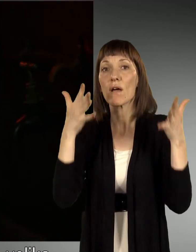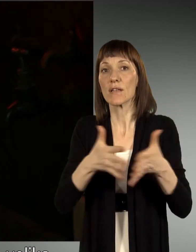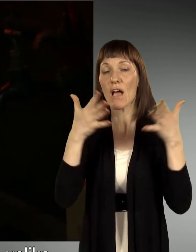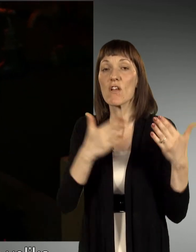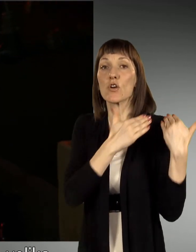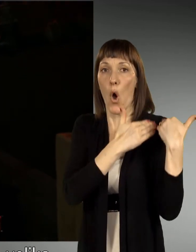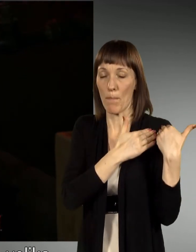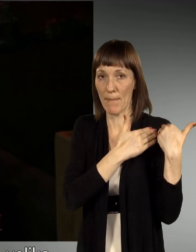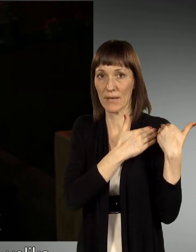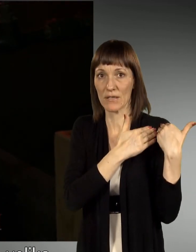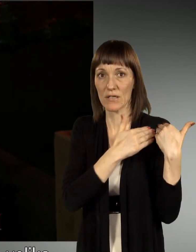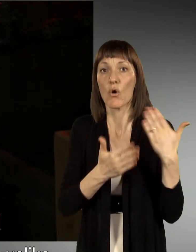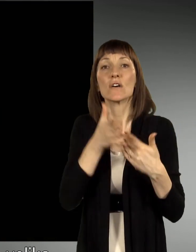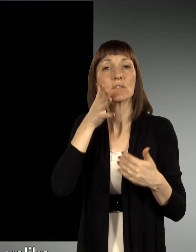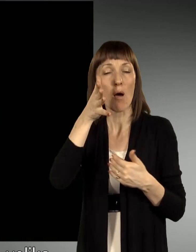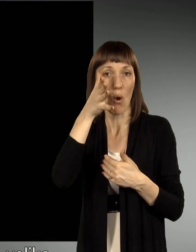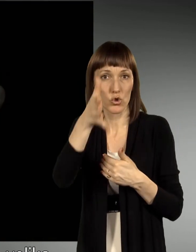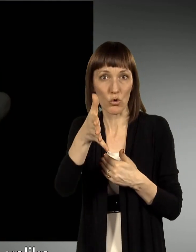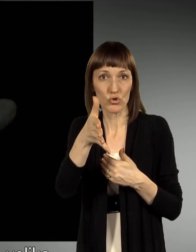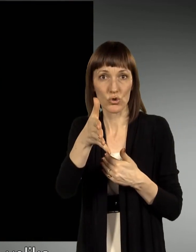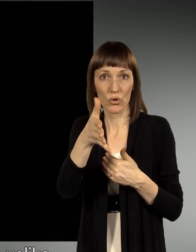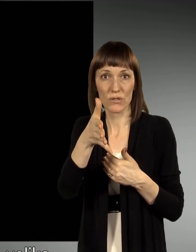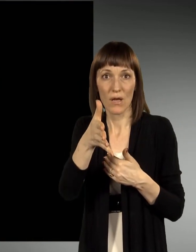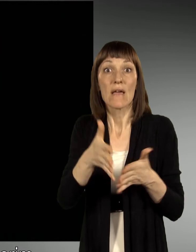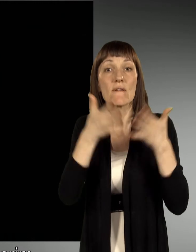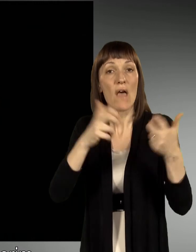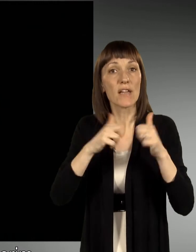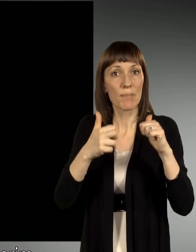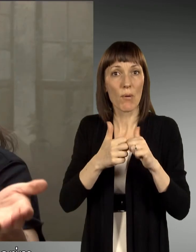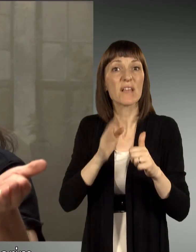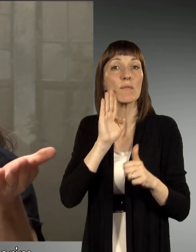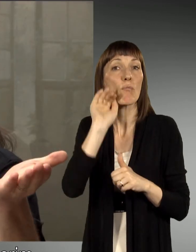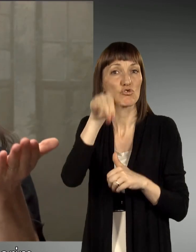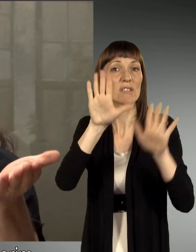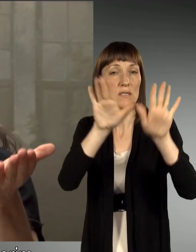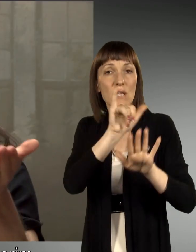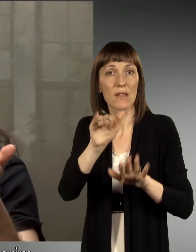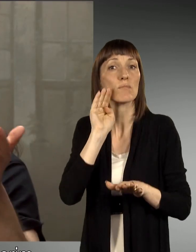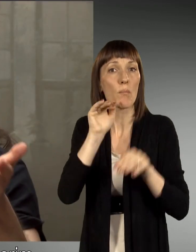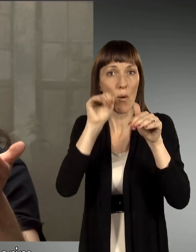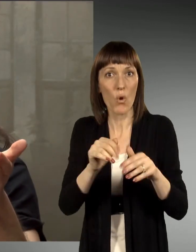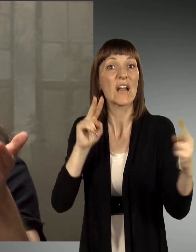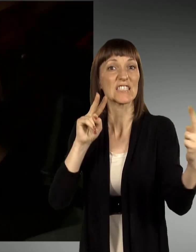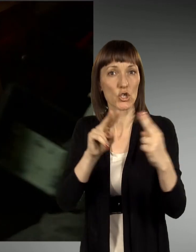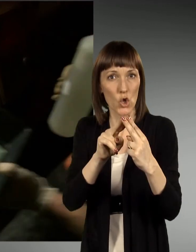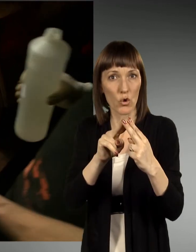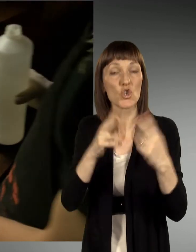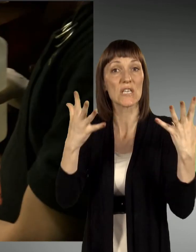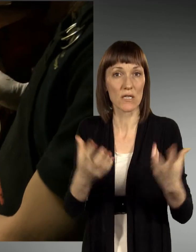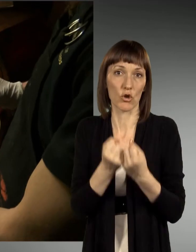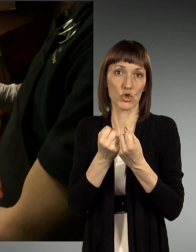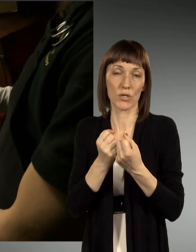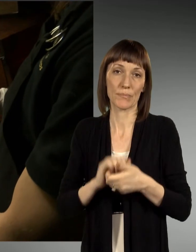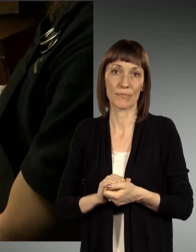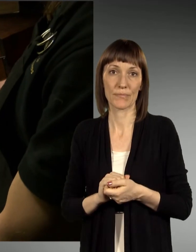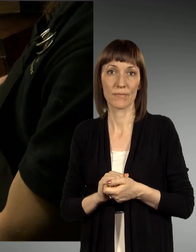velika obremenitev za bodočnost in velik problem, ki ga bomo čez deset let moral soočiti in ga